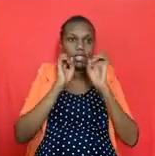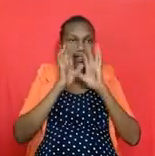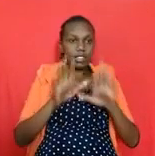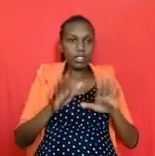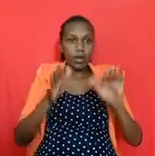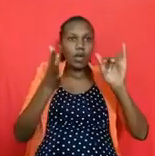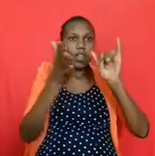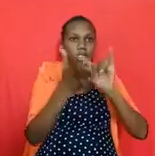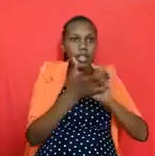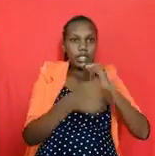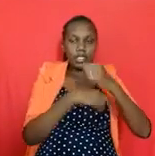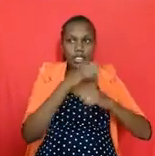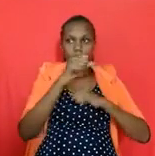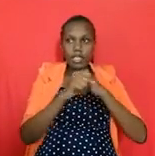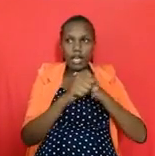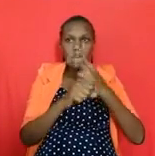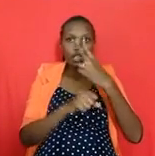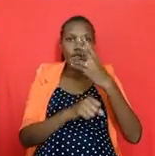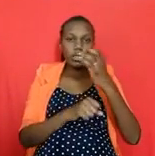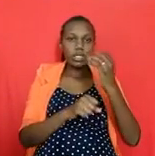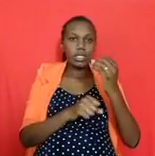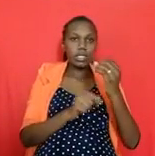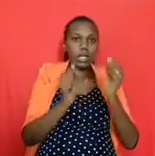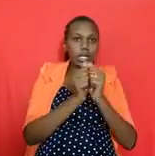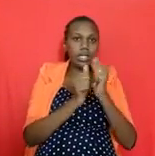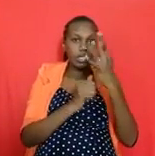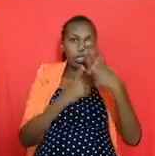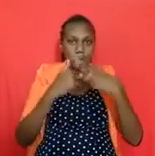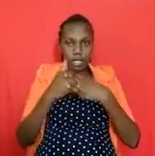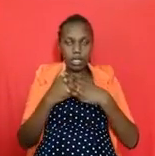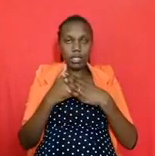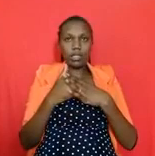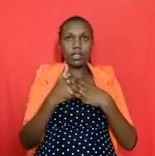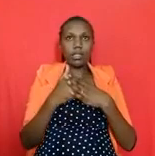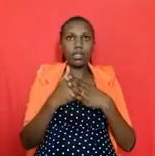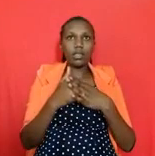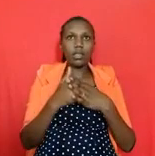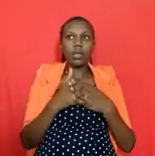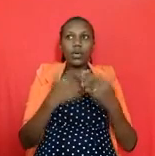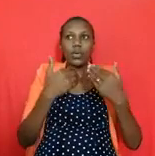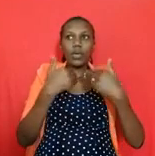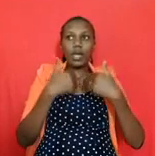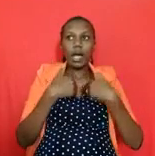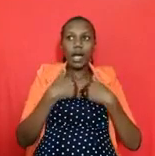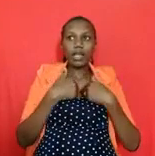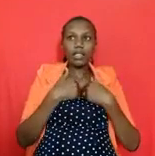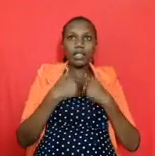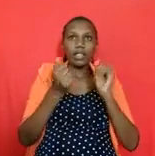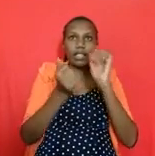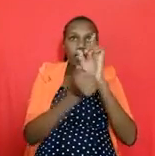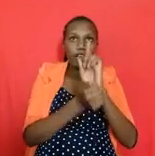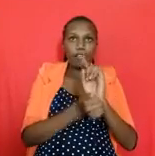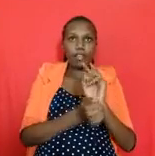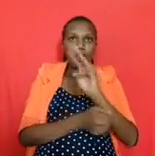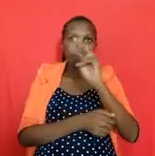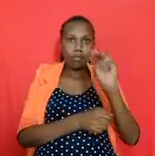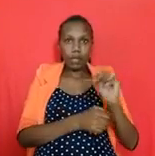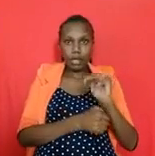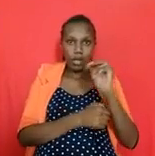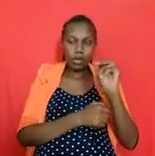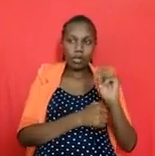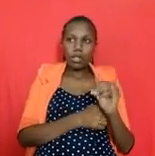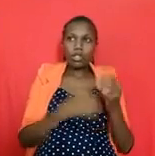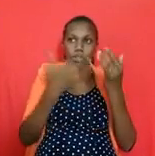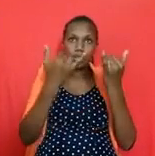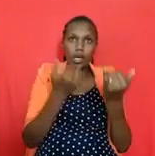mwaka ucio uri ungi wa 2019 ni twari na milioni ikumi na imwe na nuthu